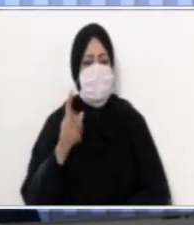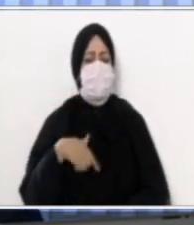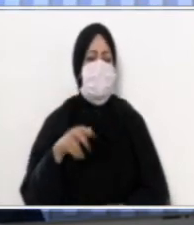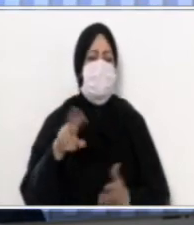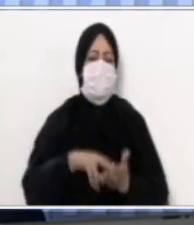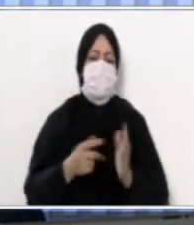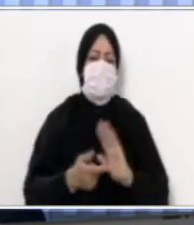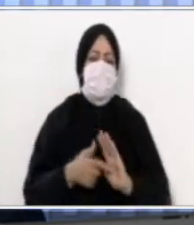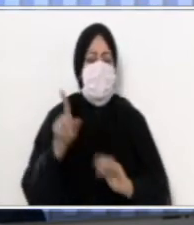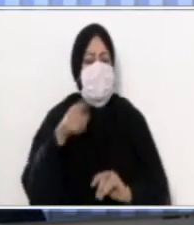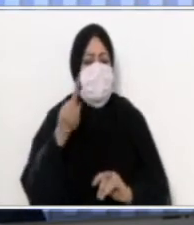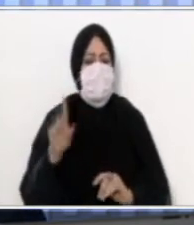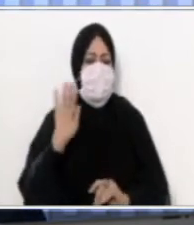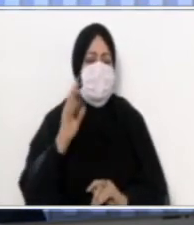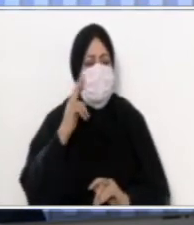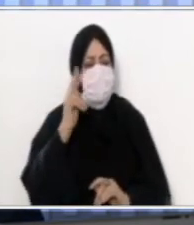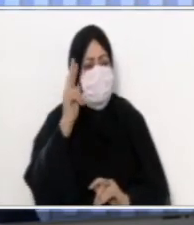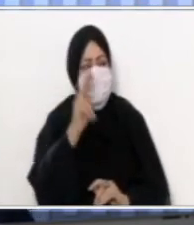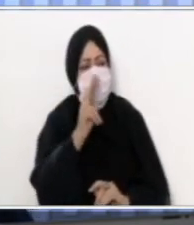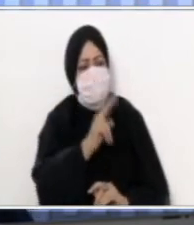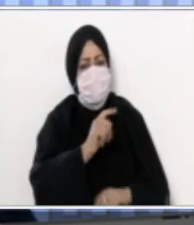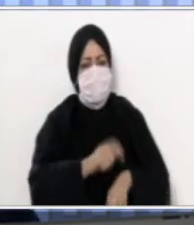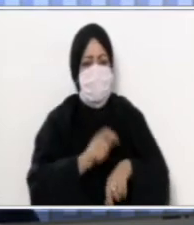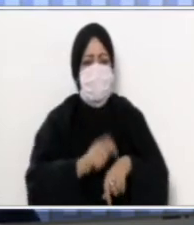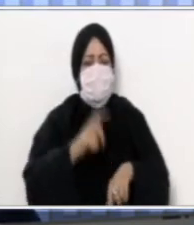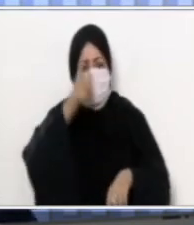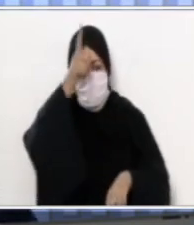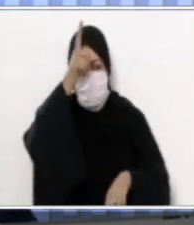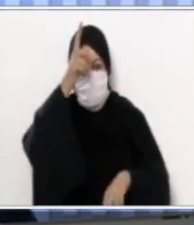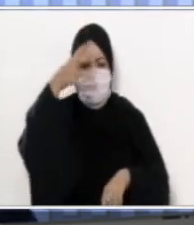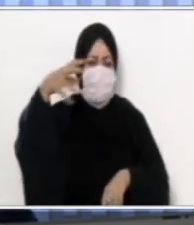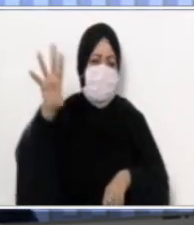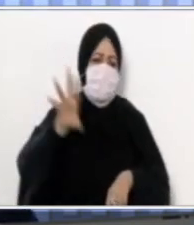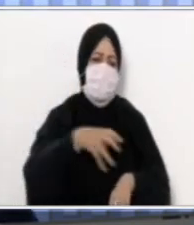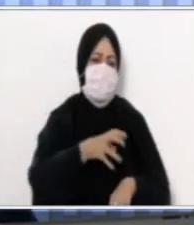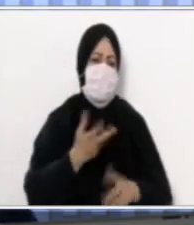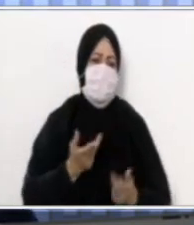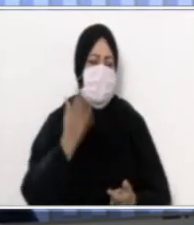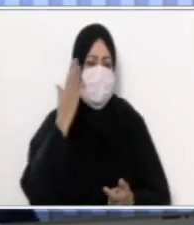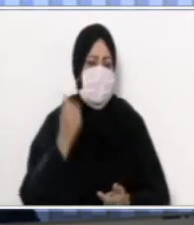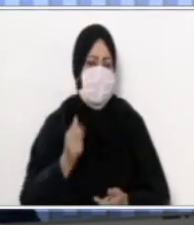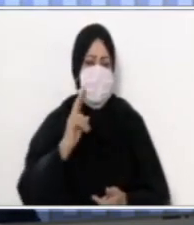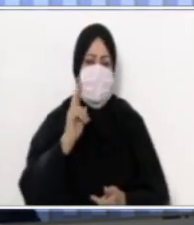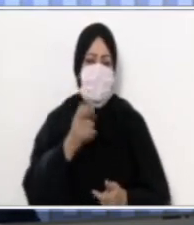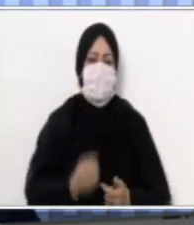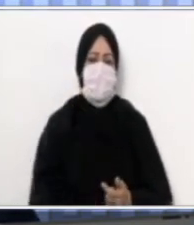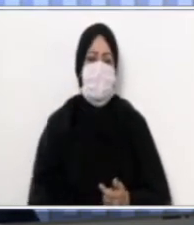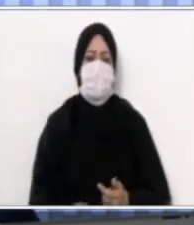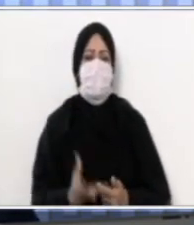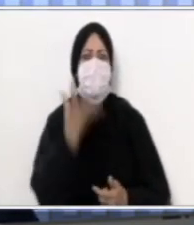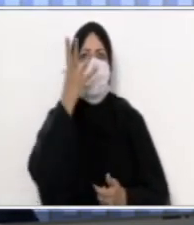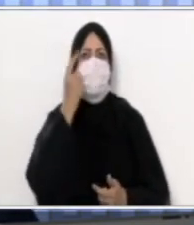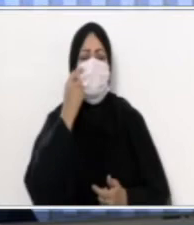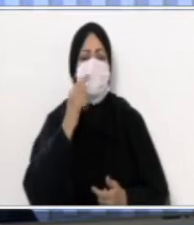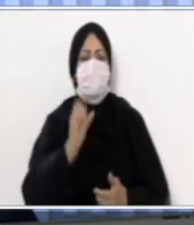الأردن ويخرج الناس لرؤية هذا الضوء الذي يتفجر، هل هو الفجر الصادق الذي لا يكون بعده